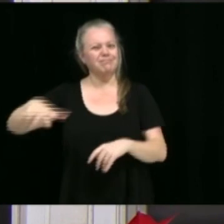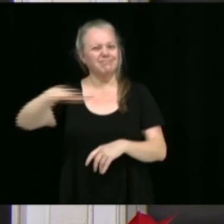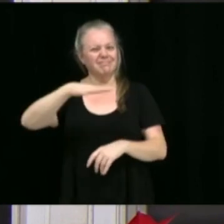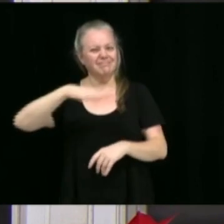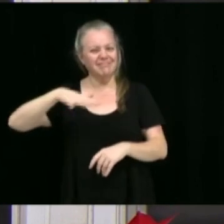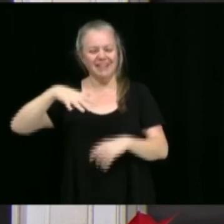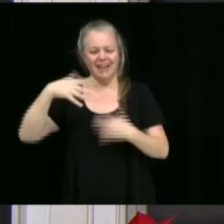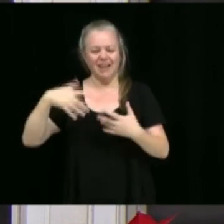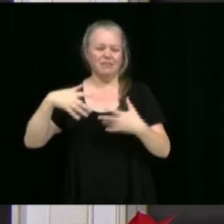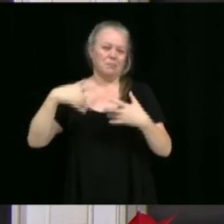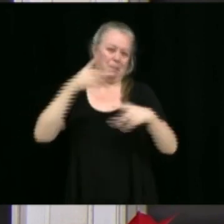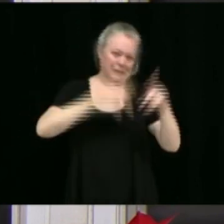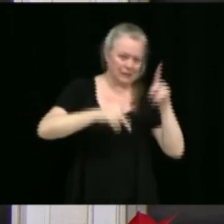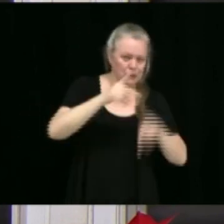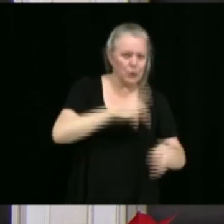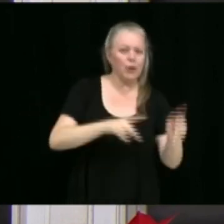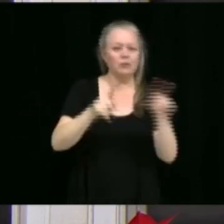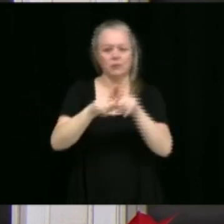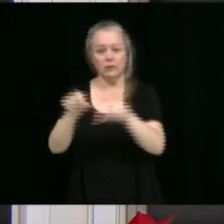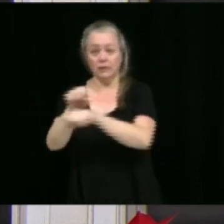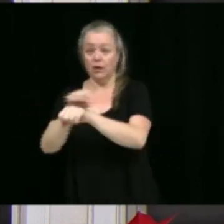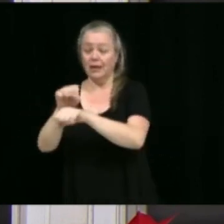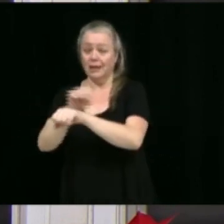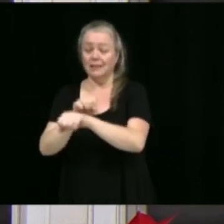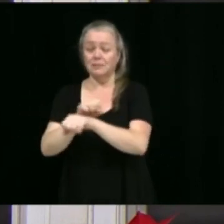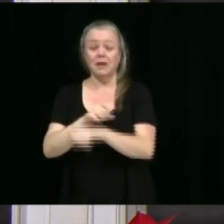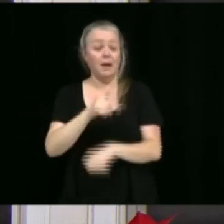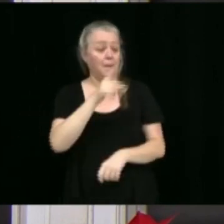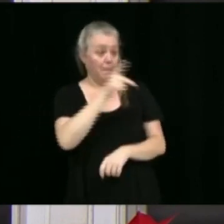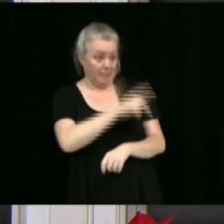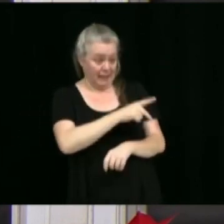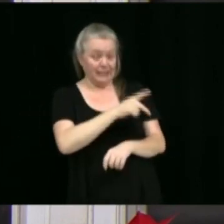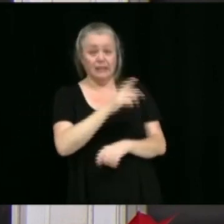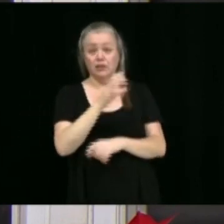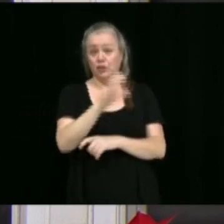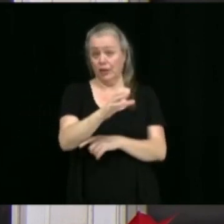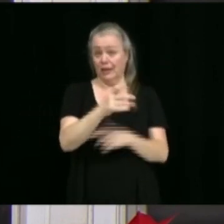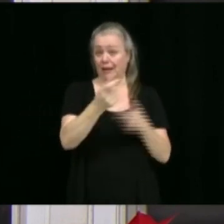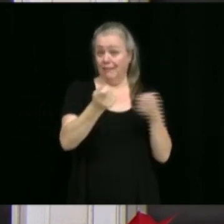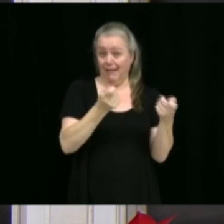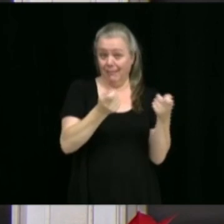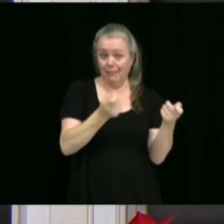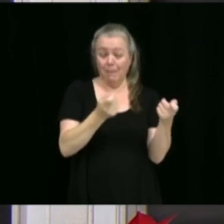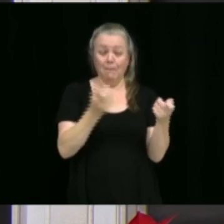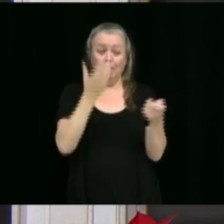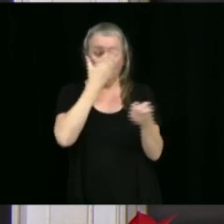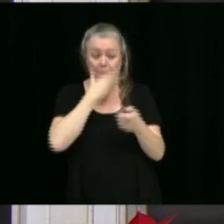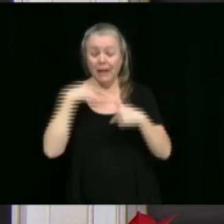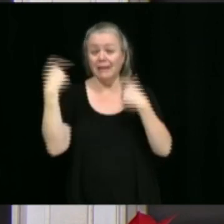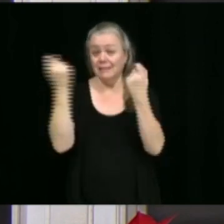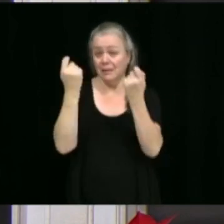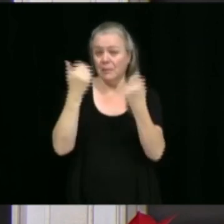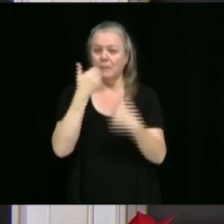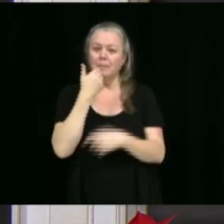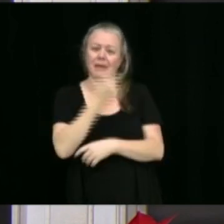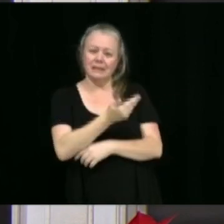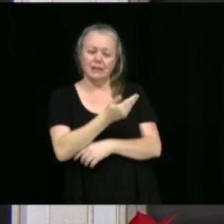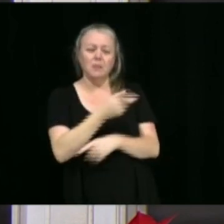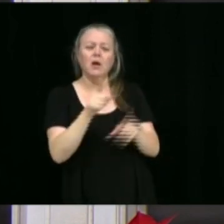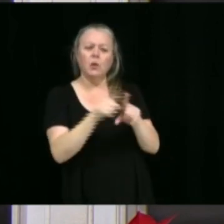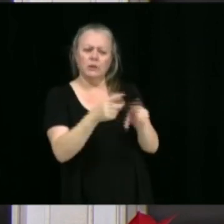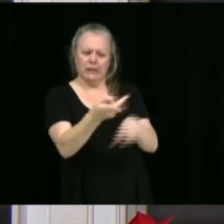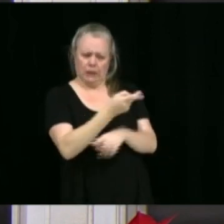les organismes de chez nous. Merci Patrick, Chantal, pour l'animation de cette belle cérémonie-là, puis pour votre engagement